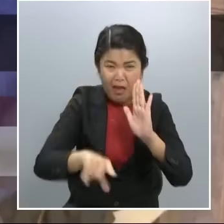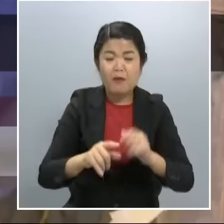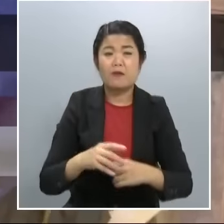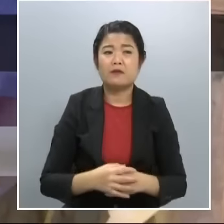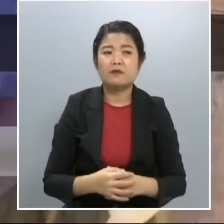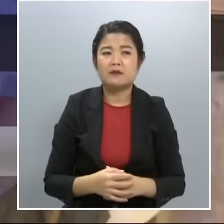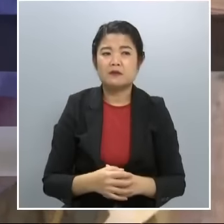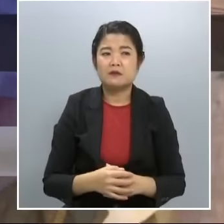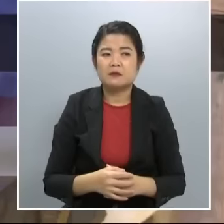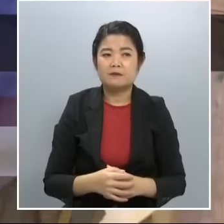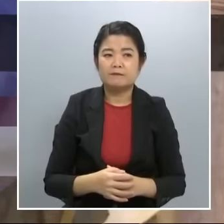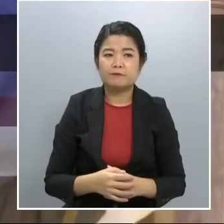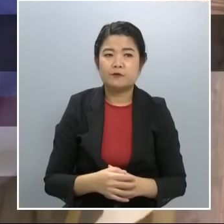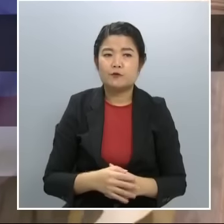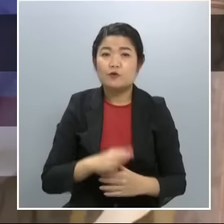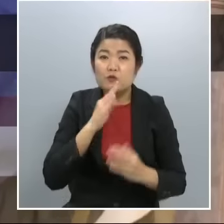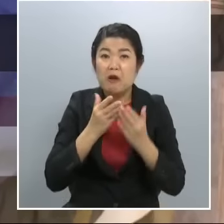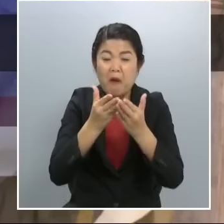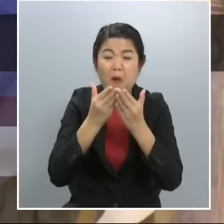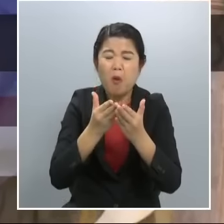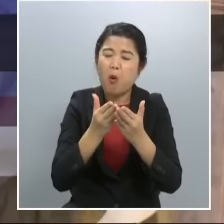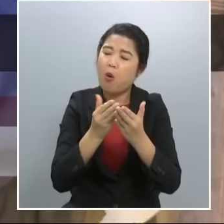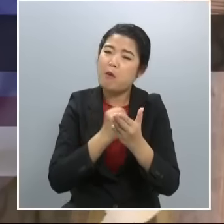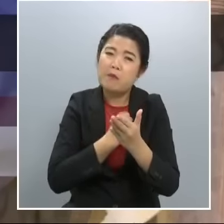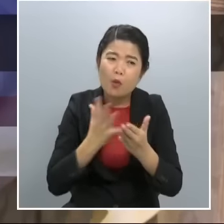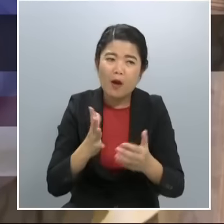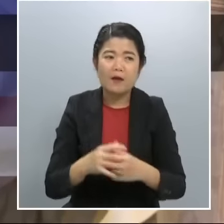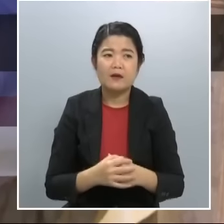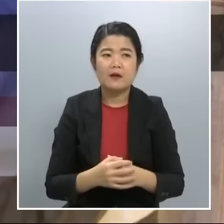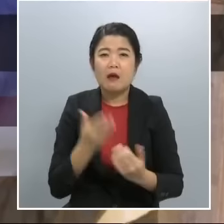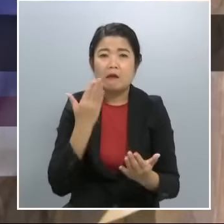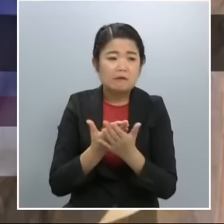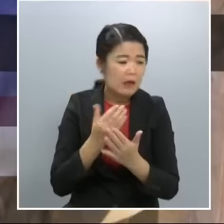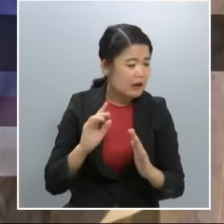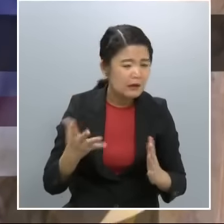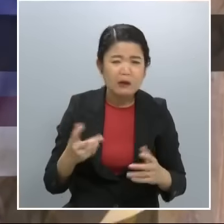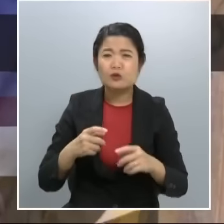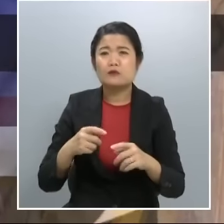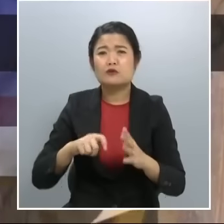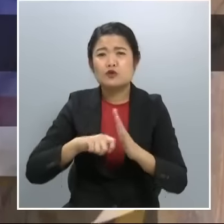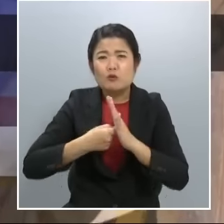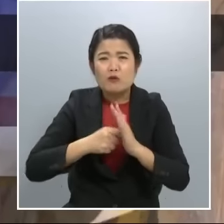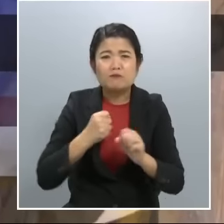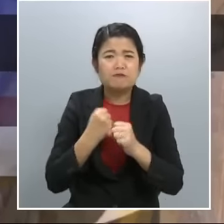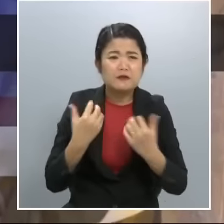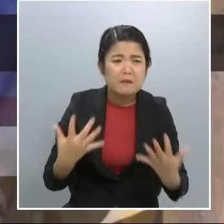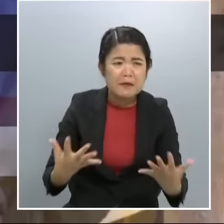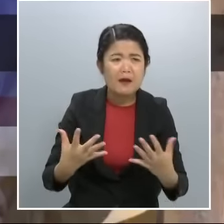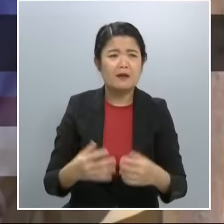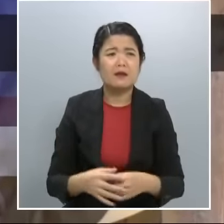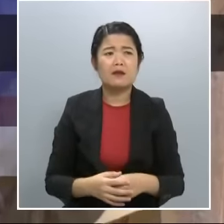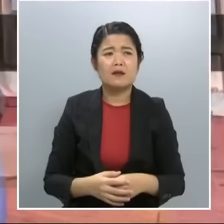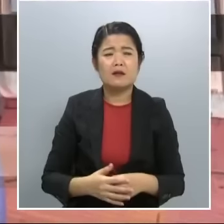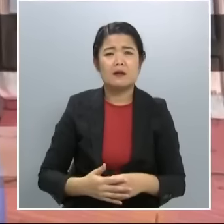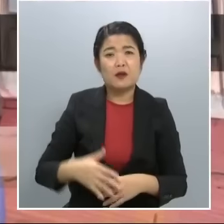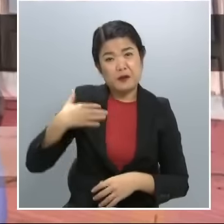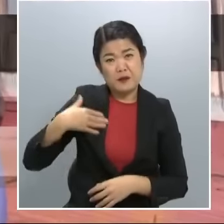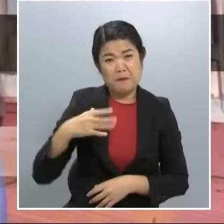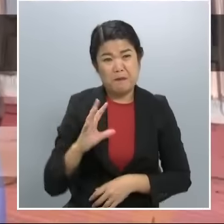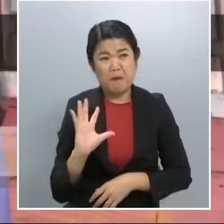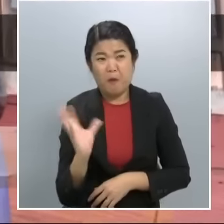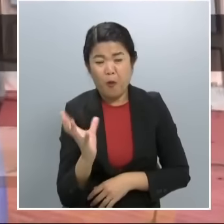ไ้าน้ำเจ้วก็ไหวเหกันนก็เป็นห่วงเาบ่ฮู้จะเอาเงินเอาทองนไปช่อมอ่ะเเสียหายหลายเสพาก็บ่ดีแล้วแจ้นำบดล่ะดี